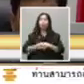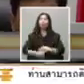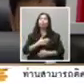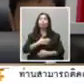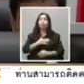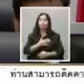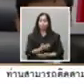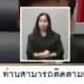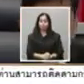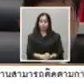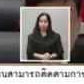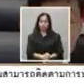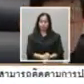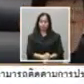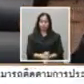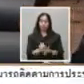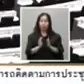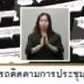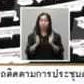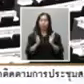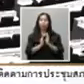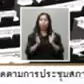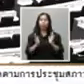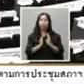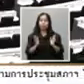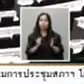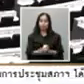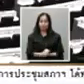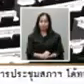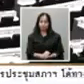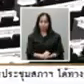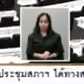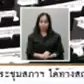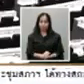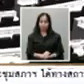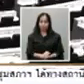ครับขอบคุณท่านเสรีครับต่อไปเป็นการอภิ